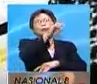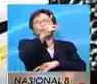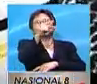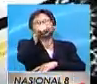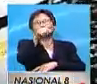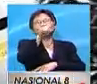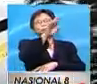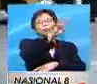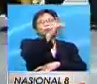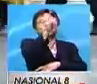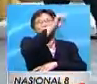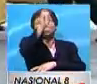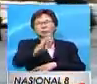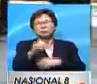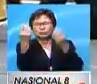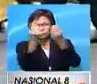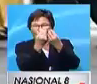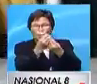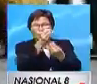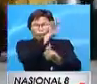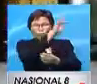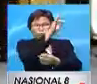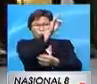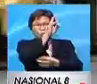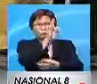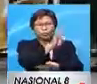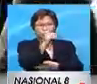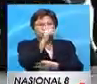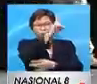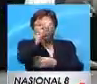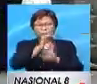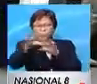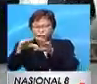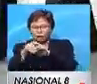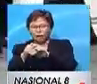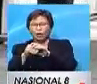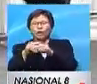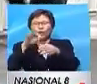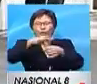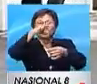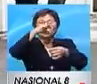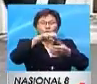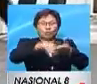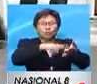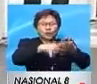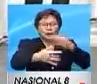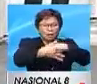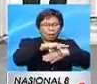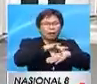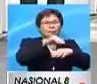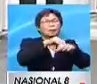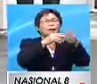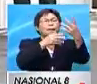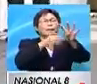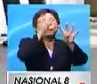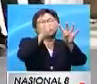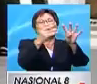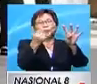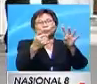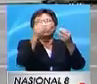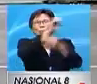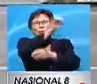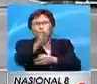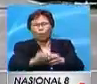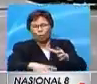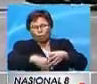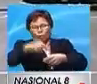71% dan peratusan ini termasuk jumlah pengundi awal yang telah diadakan pada 14 Jun lepas peratusan